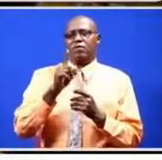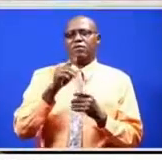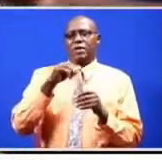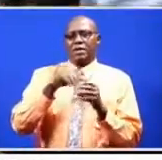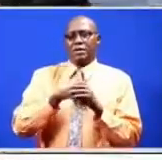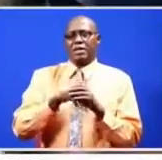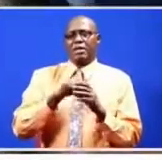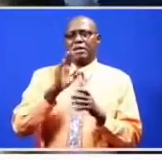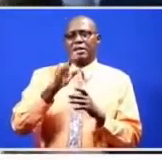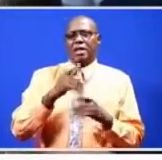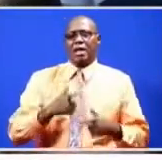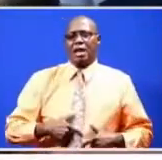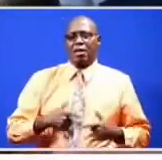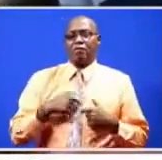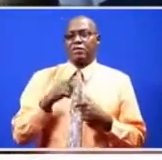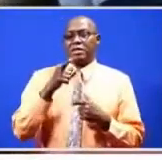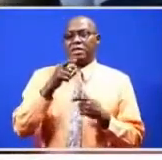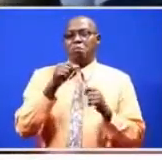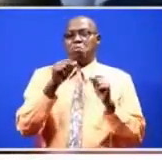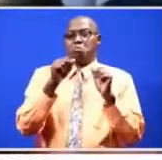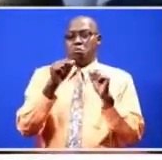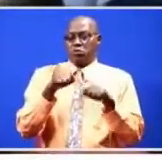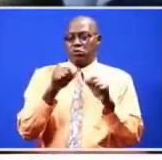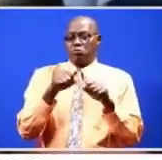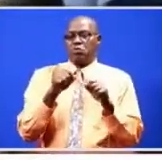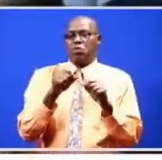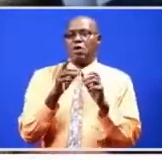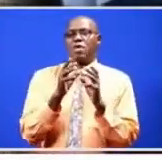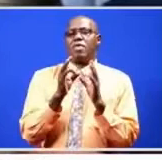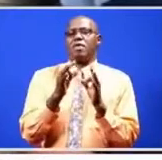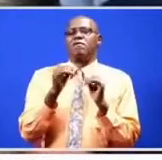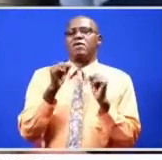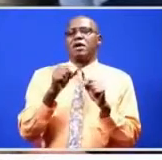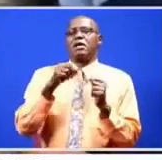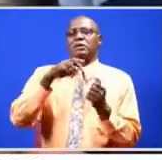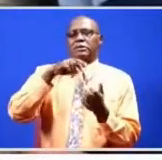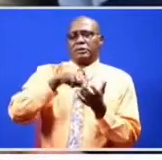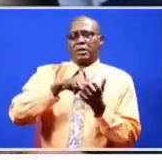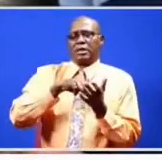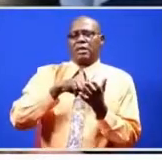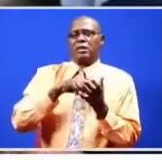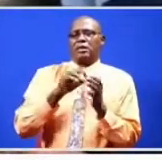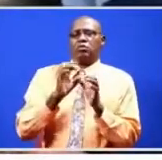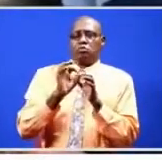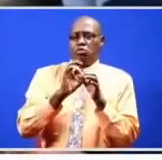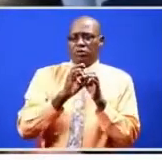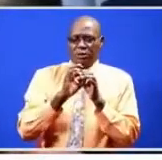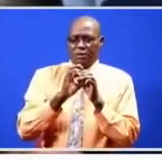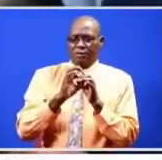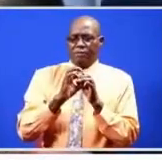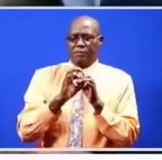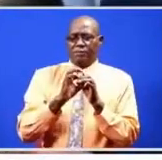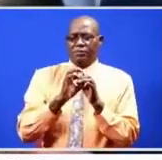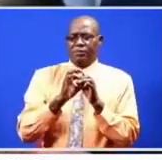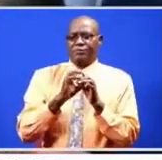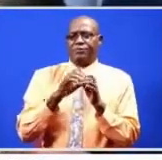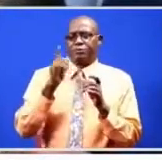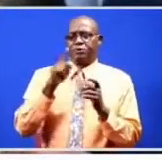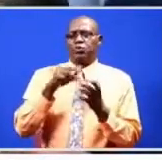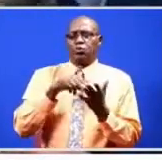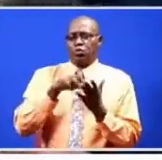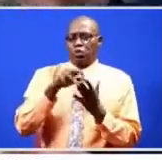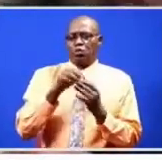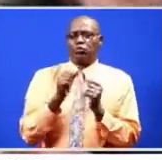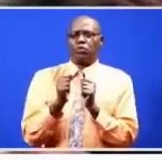hiyo inawezekana tu kama tutaweza kusimama katika ule umoja ambao nimeutaja kwamba lazima tutembee kama